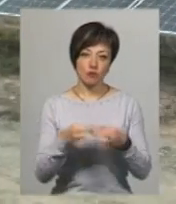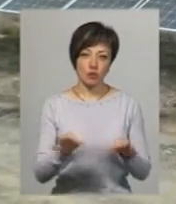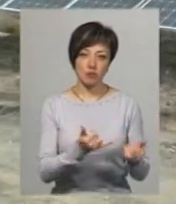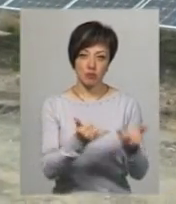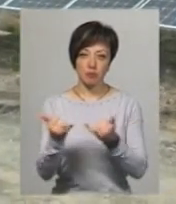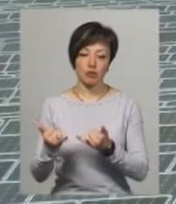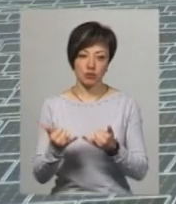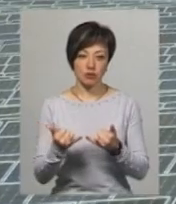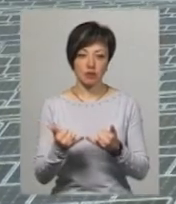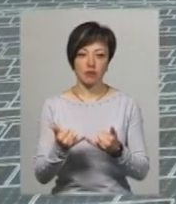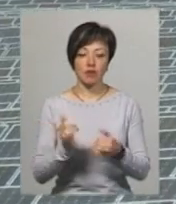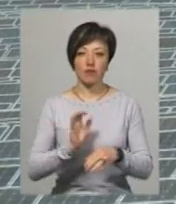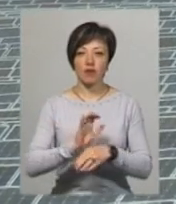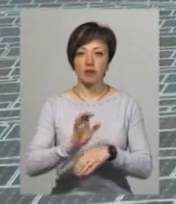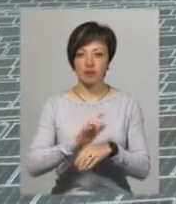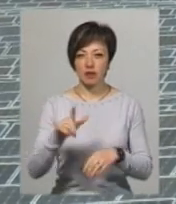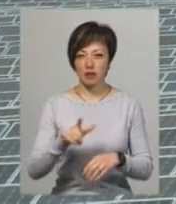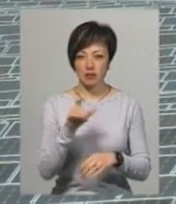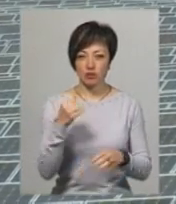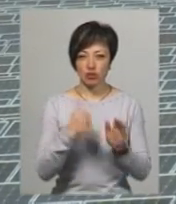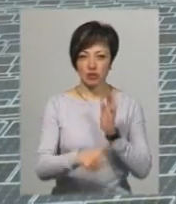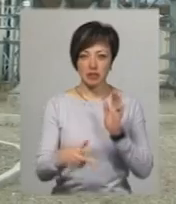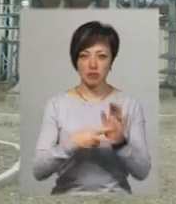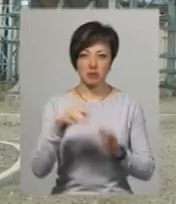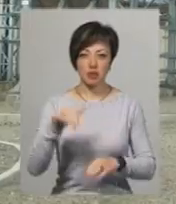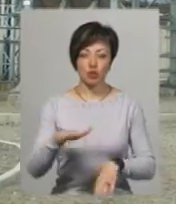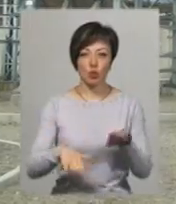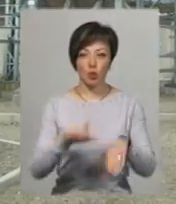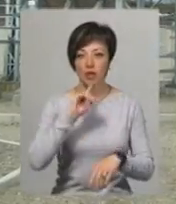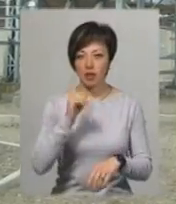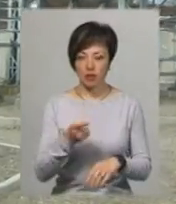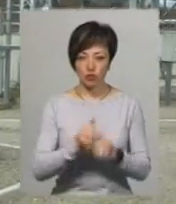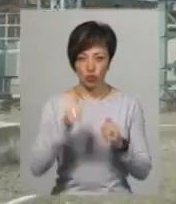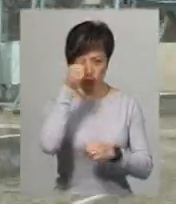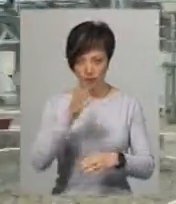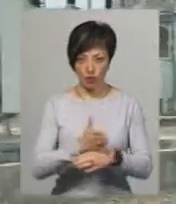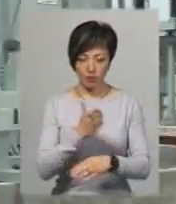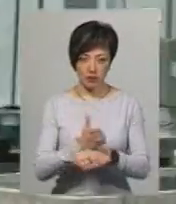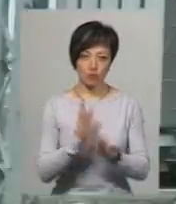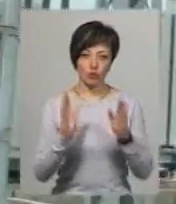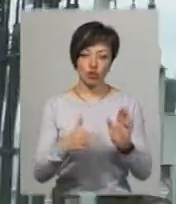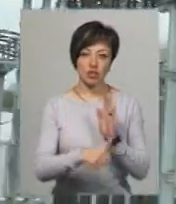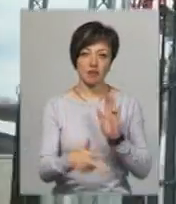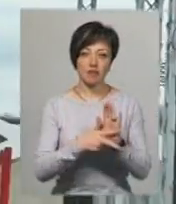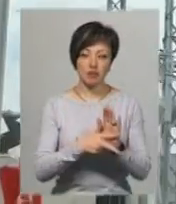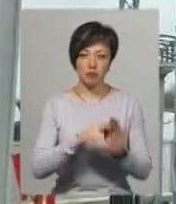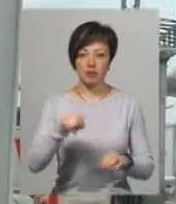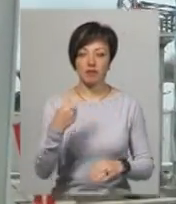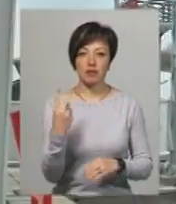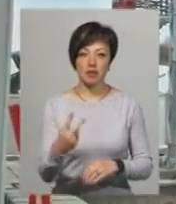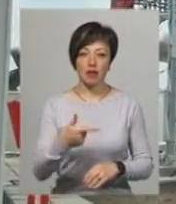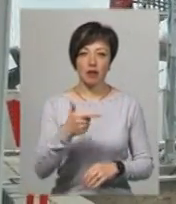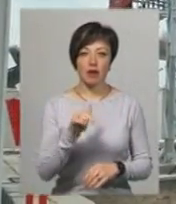забезпечити скорочення викидів углекислого газу на 67 тисяч тонн на рік. Щорічне виробництво складе 68,2